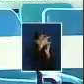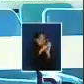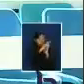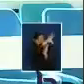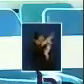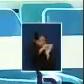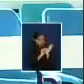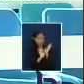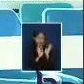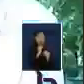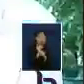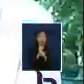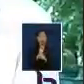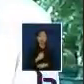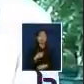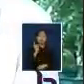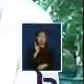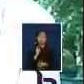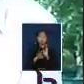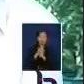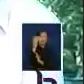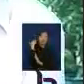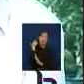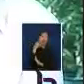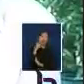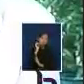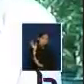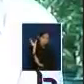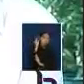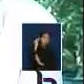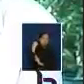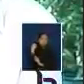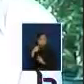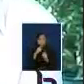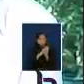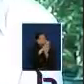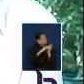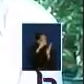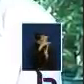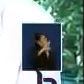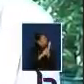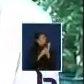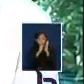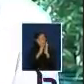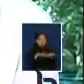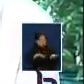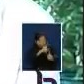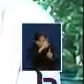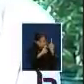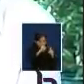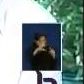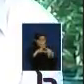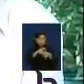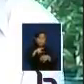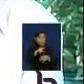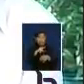ๆสัปดาห์ก่อนนู้นนะฮะผมได้ดำเนินการเดินพอรับทราบข้อมูลในการเสียชีวิตจากประเทศเพื่อนบ้านในเรื่องของมือเท้าปากเกี่ยวกับเด็กที่ประเท